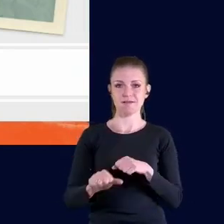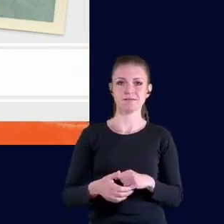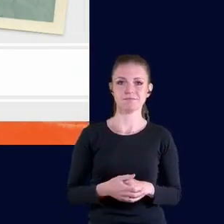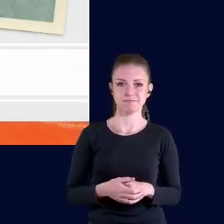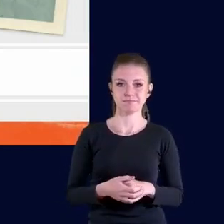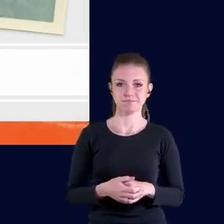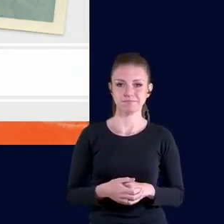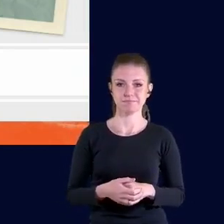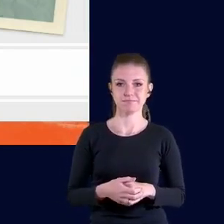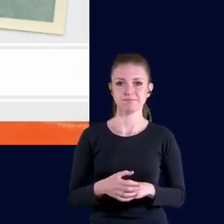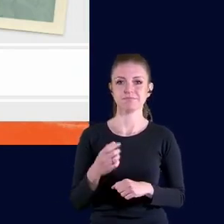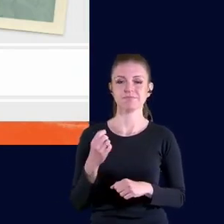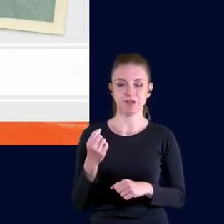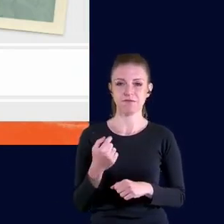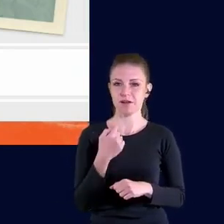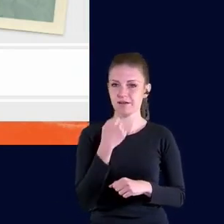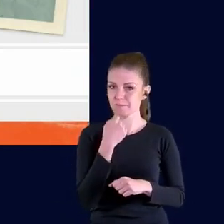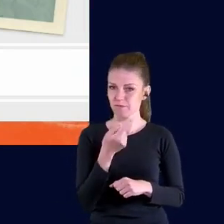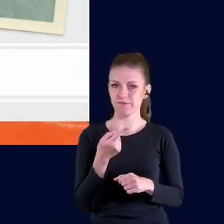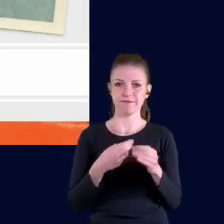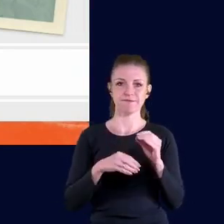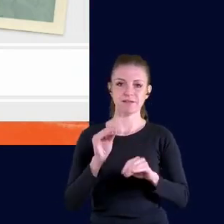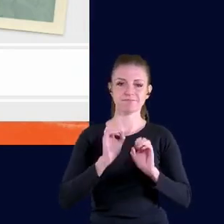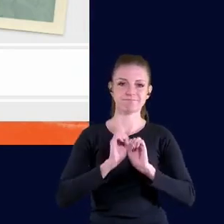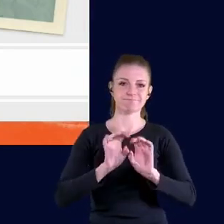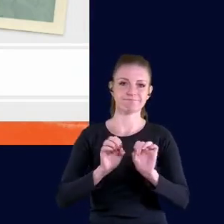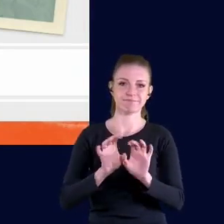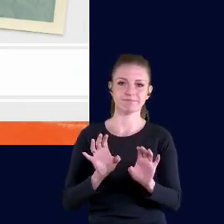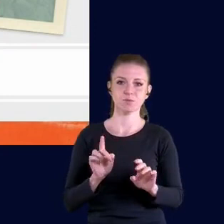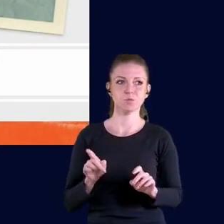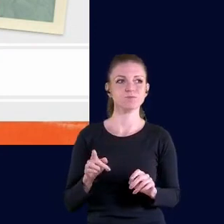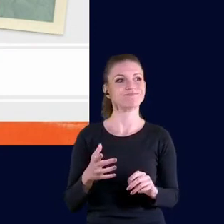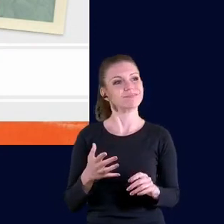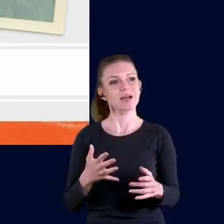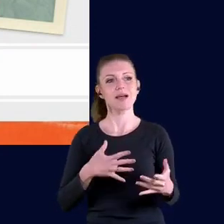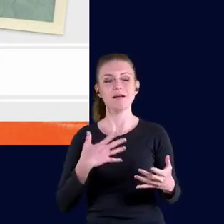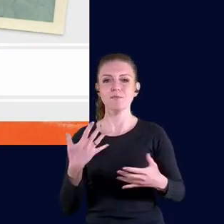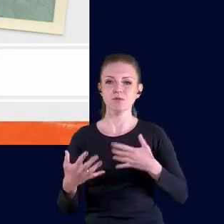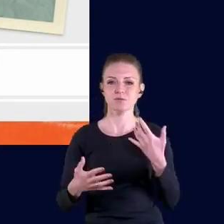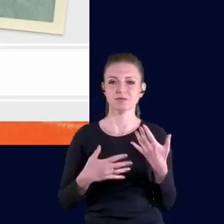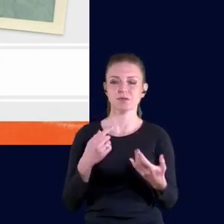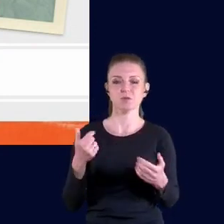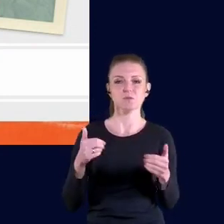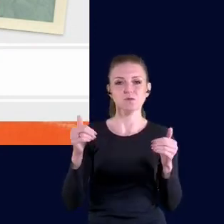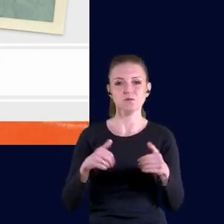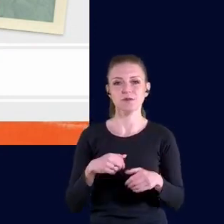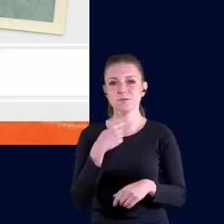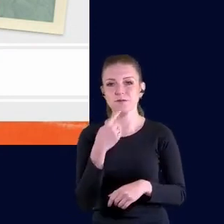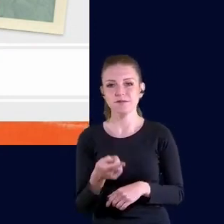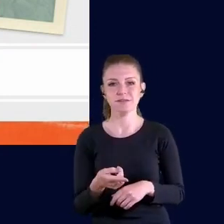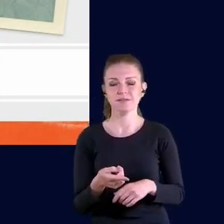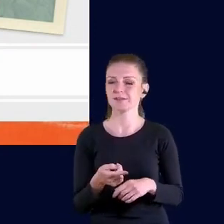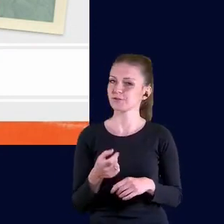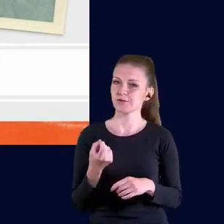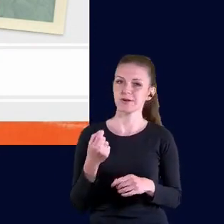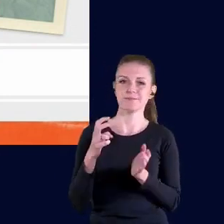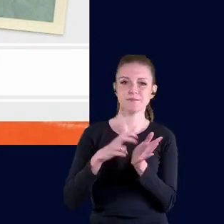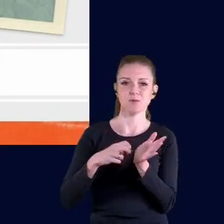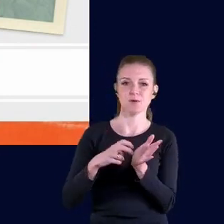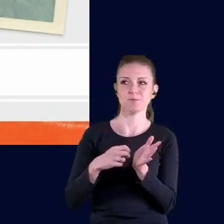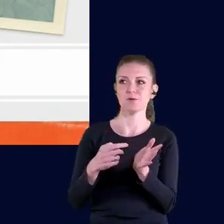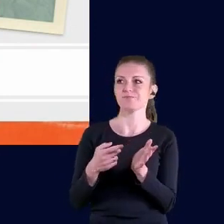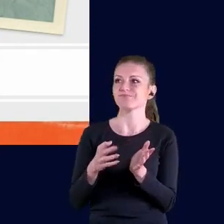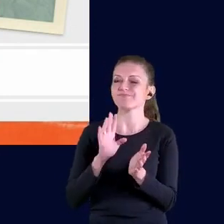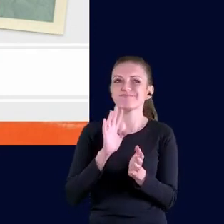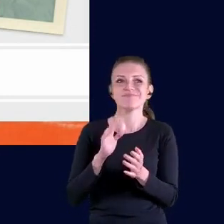chwilę odmianie paradygmatu nie ma tej emocji tego zrozumienia które można uzyskać obserwując ten tą siłę